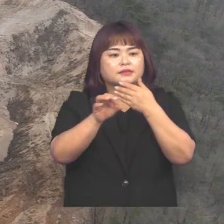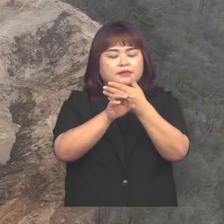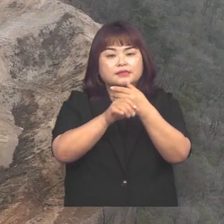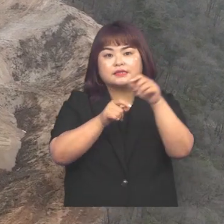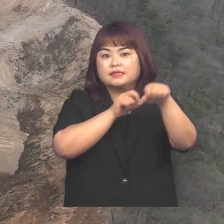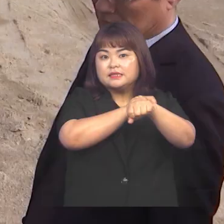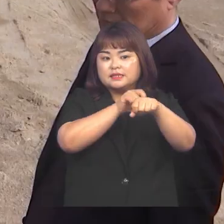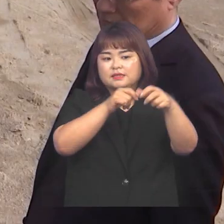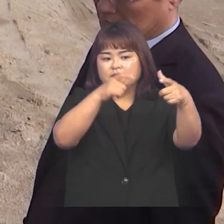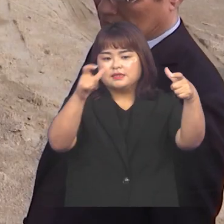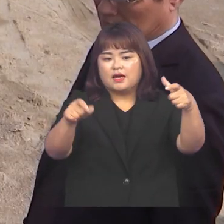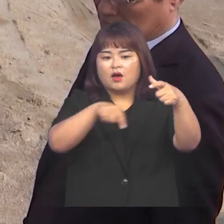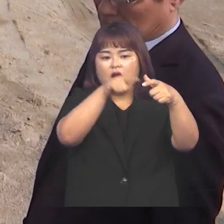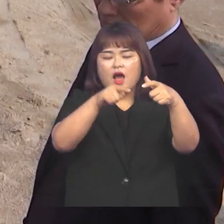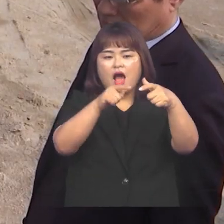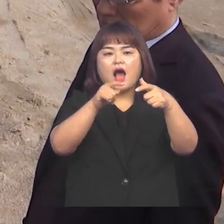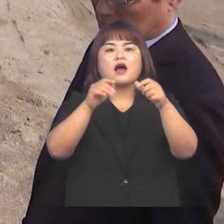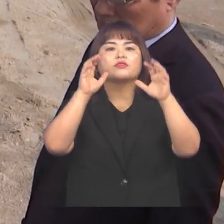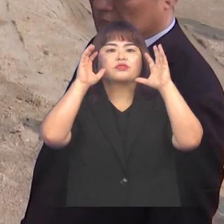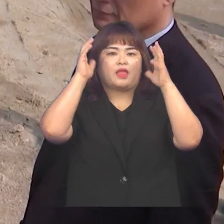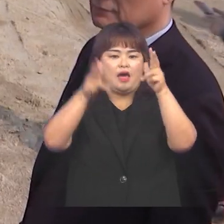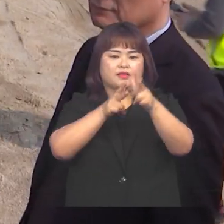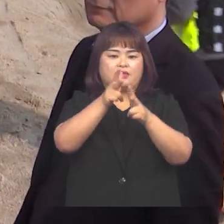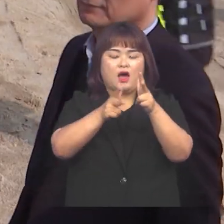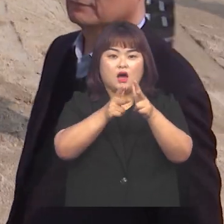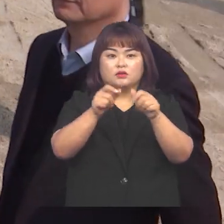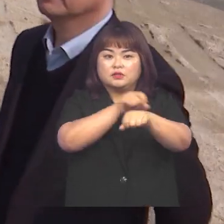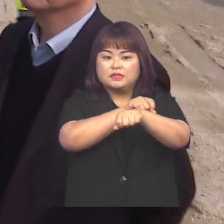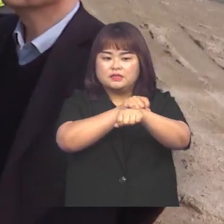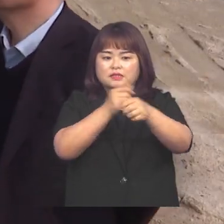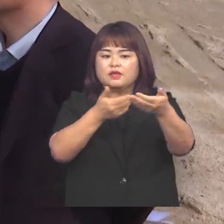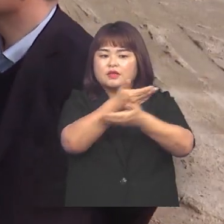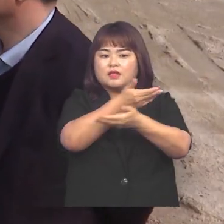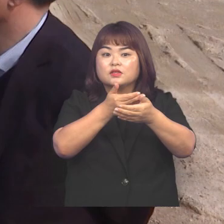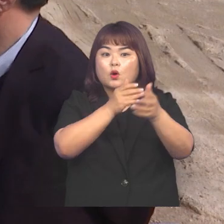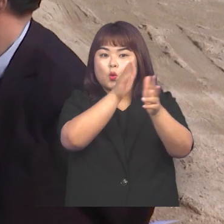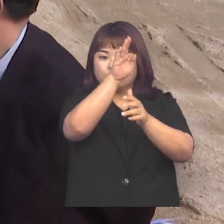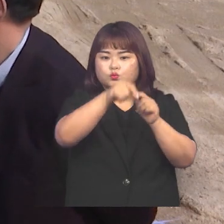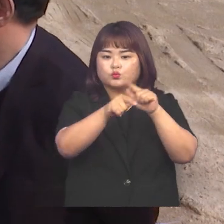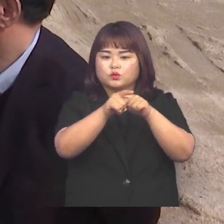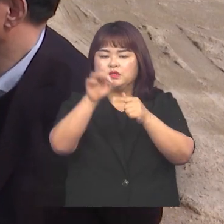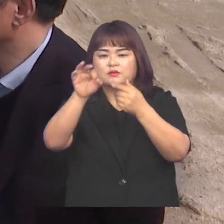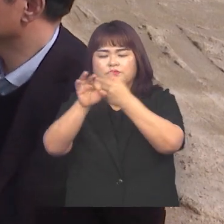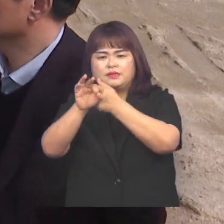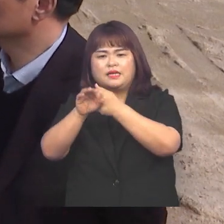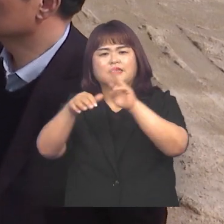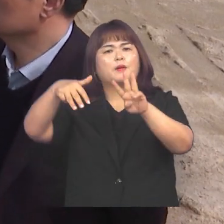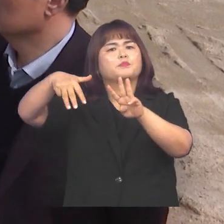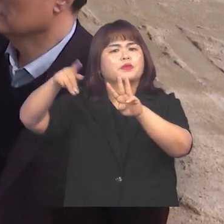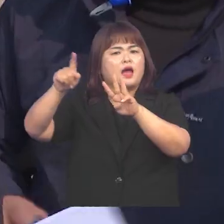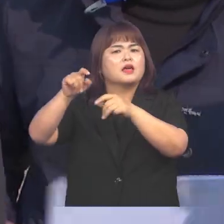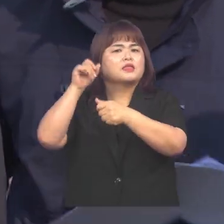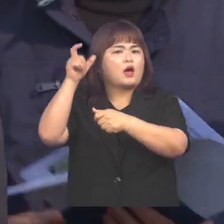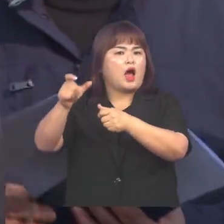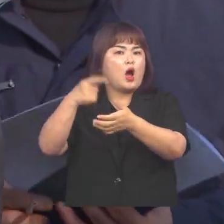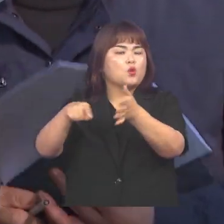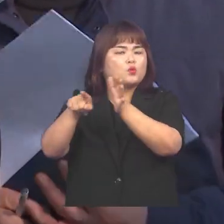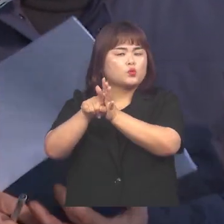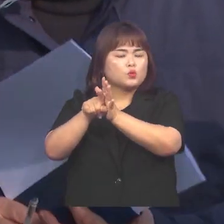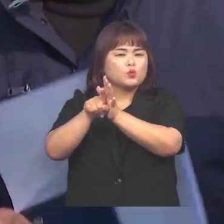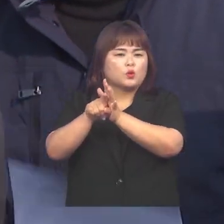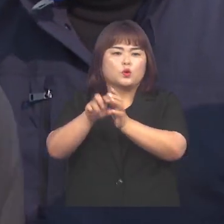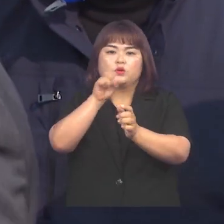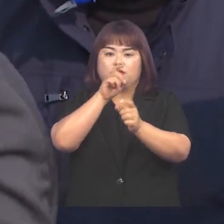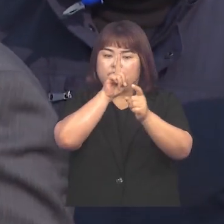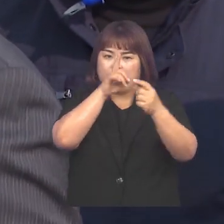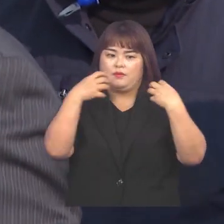국가첨단전략산업특화단지는 산업통상자원부가 반도체, 디스플레이, 2차 전지 등 3차 산업 경쟁력 강화를 위해 정부가